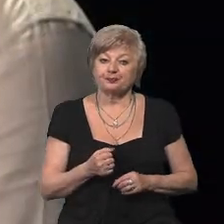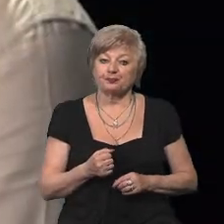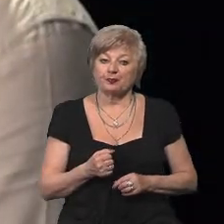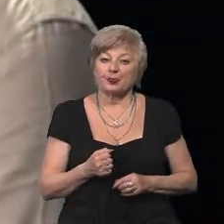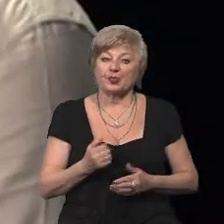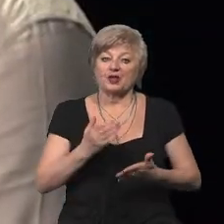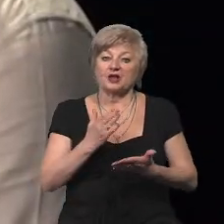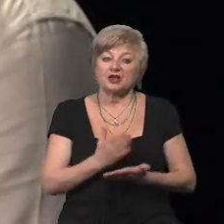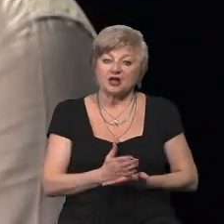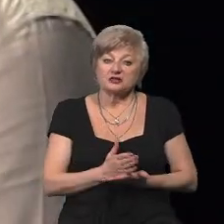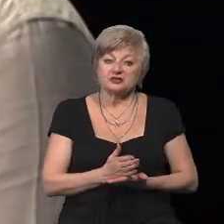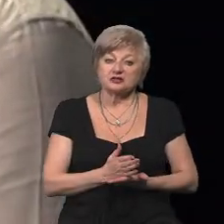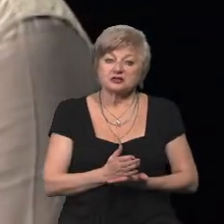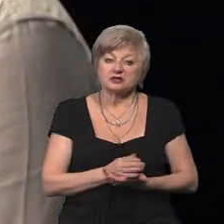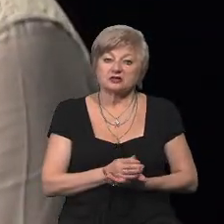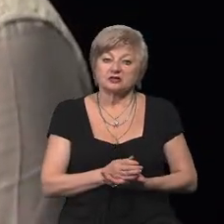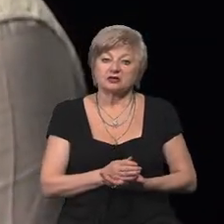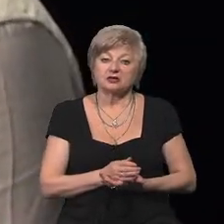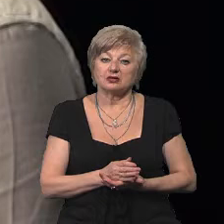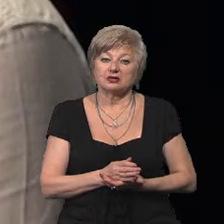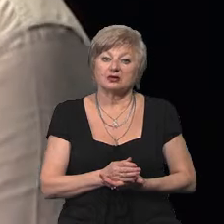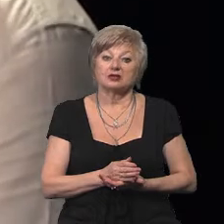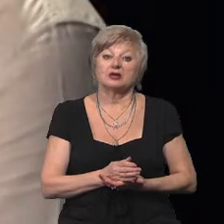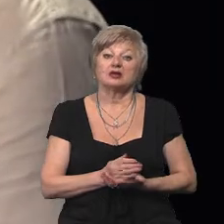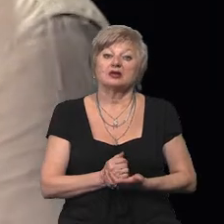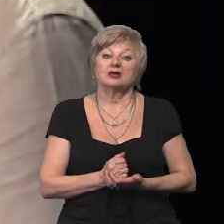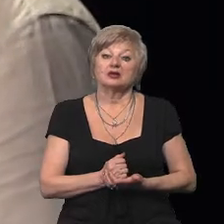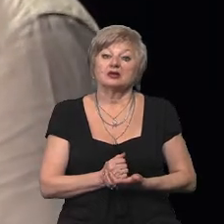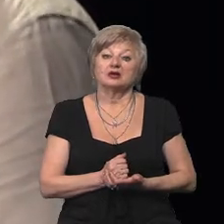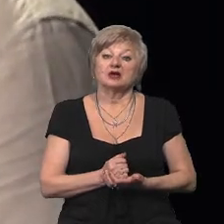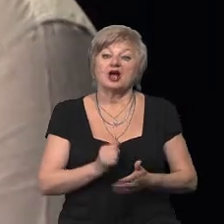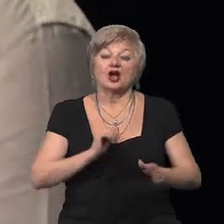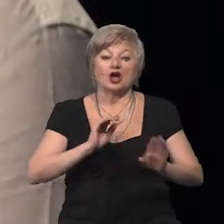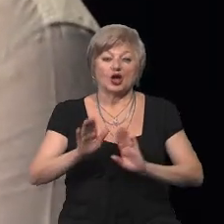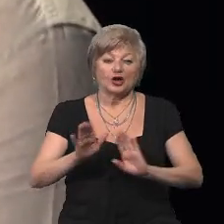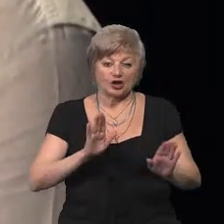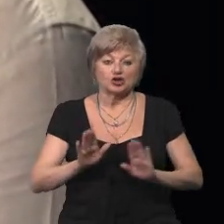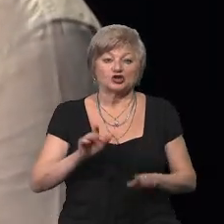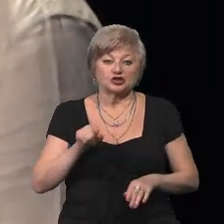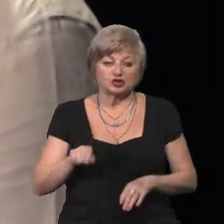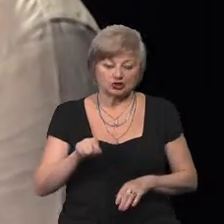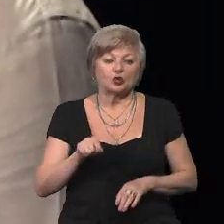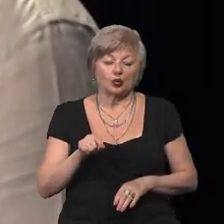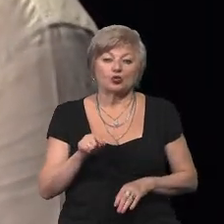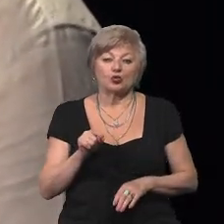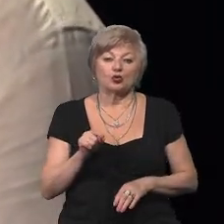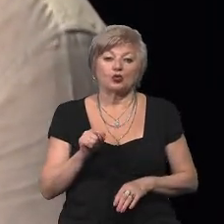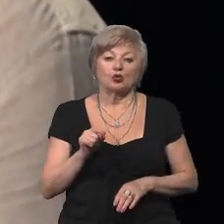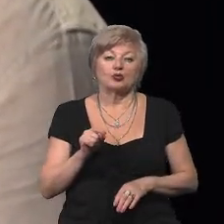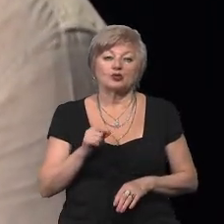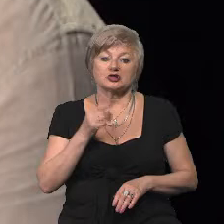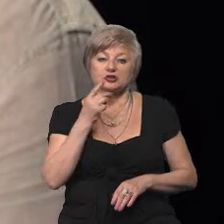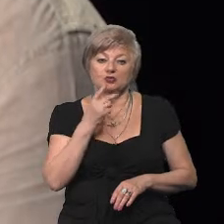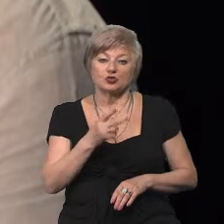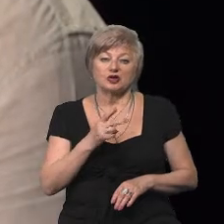є, ти наверняка знаешь об этом, есть вот в режиссерской непосредственно экспликации, есть пункты, и также